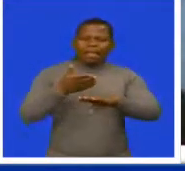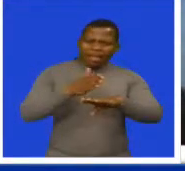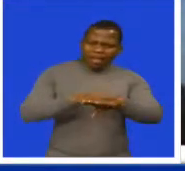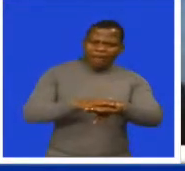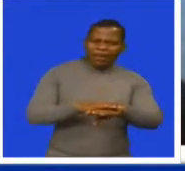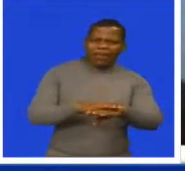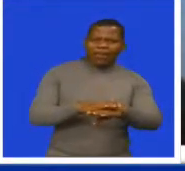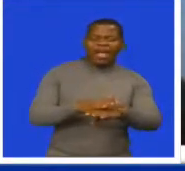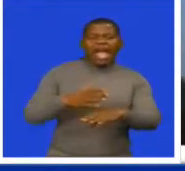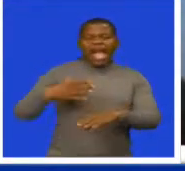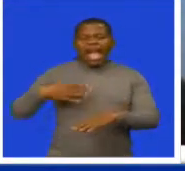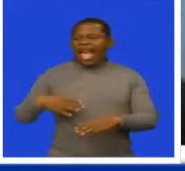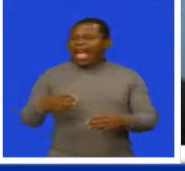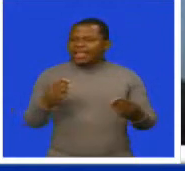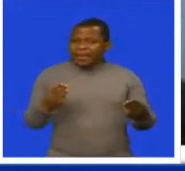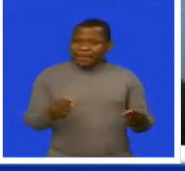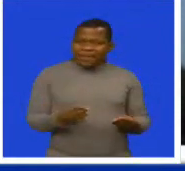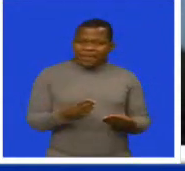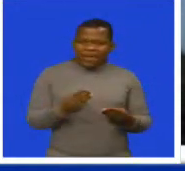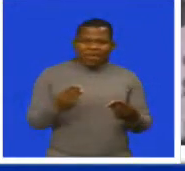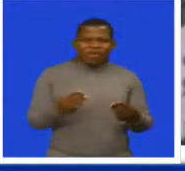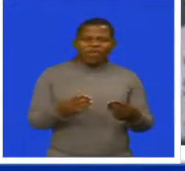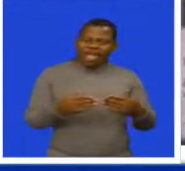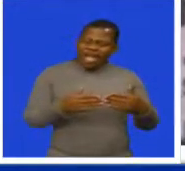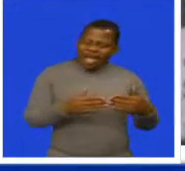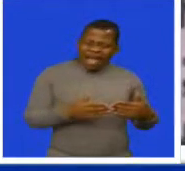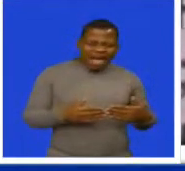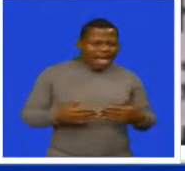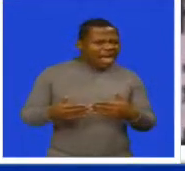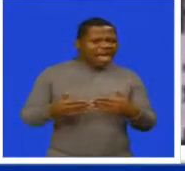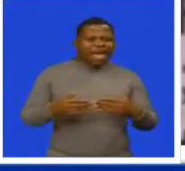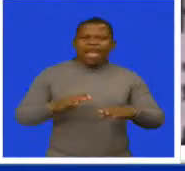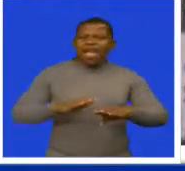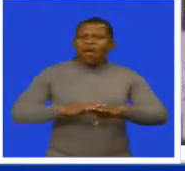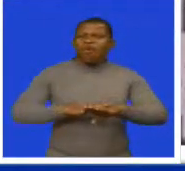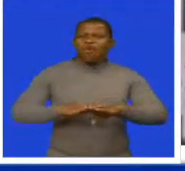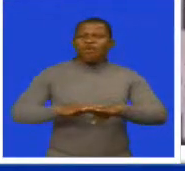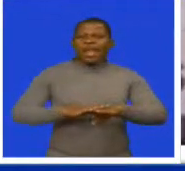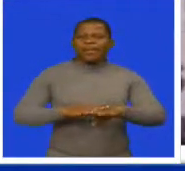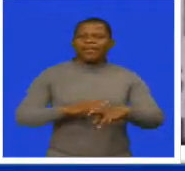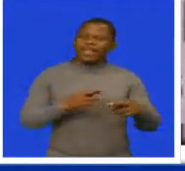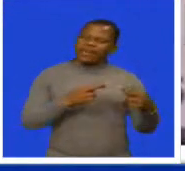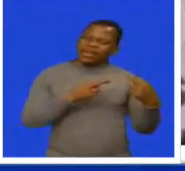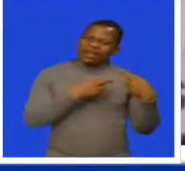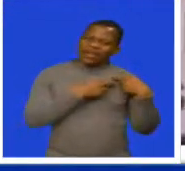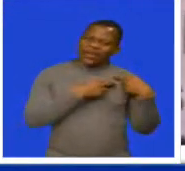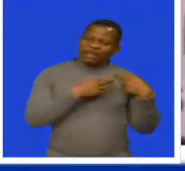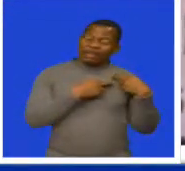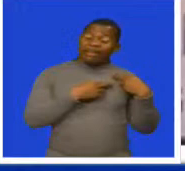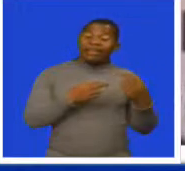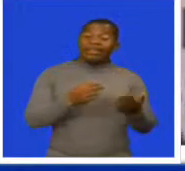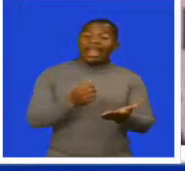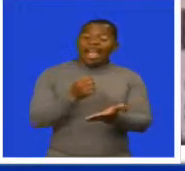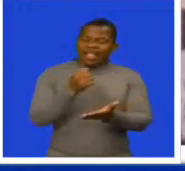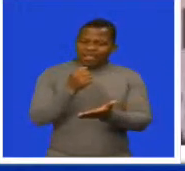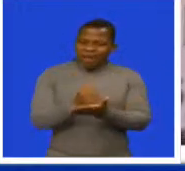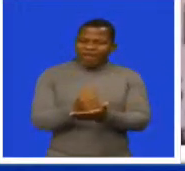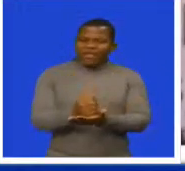lokusho ukuthi sekude labo batali abangabanaka kufunza kwabo-ke nempilo yabo nje bese iyathika